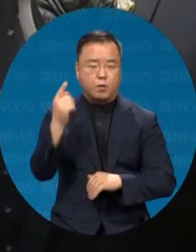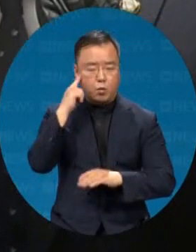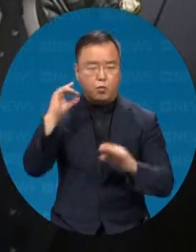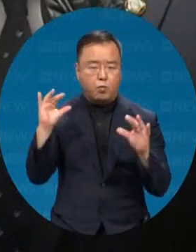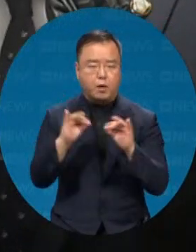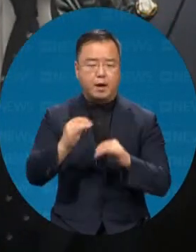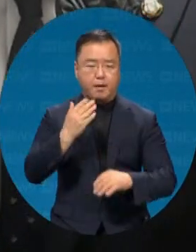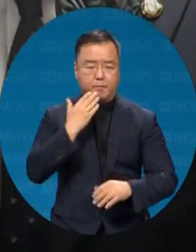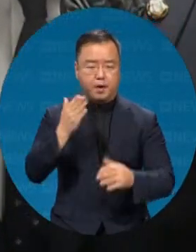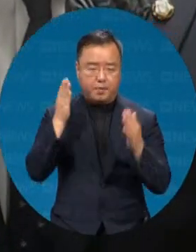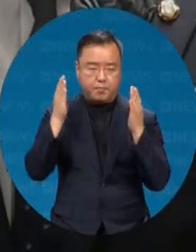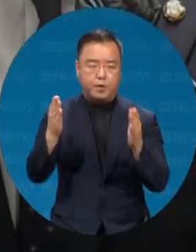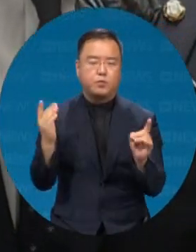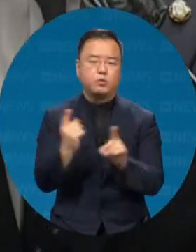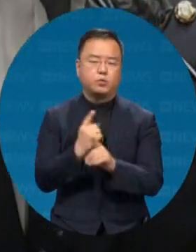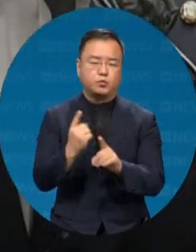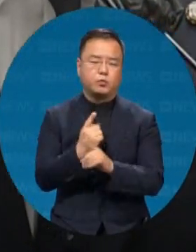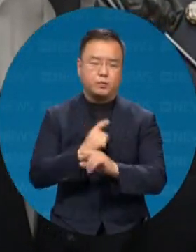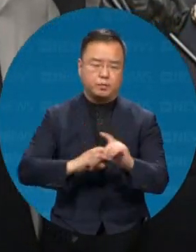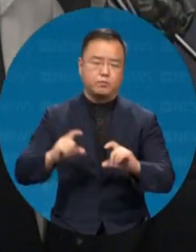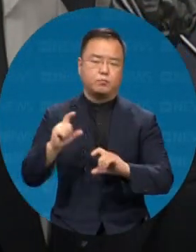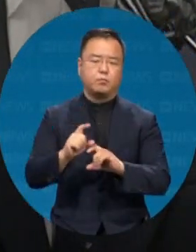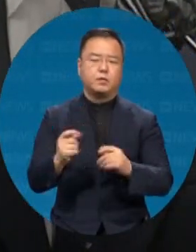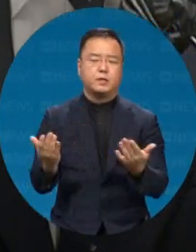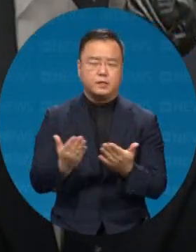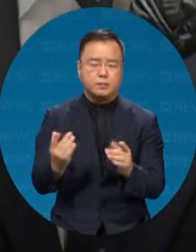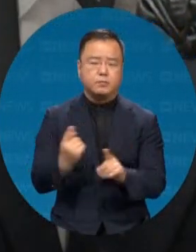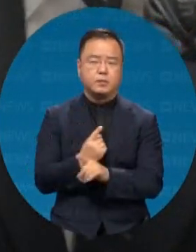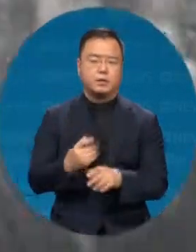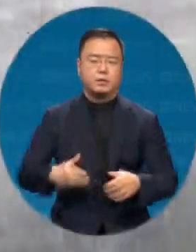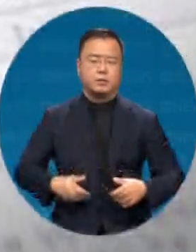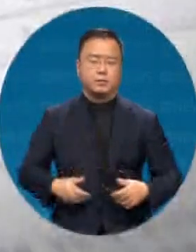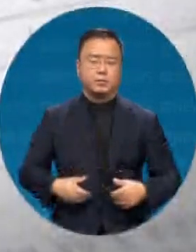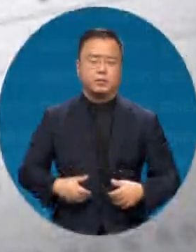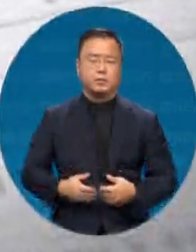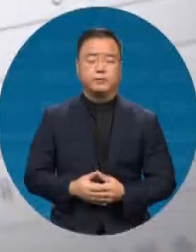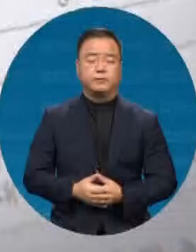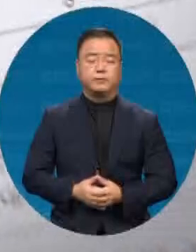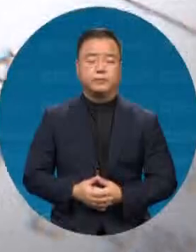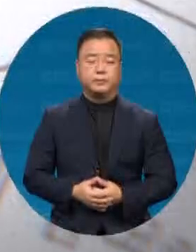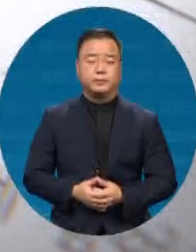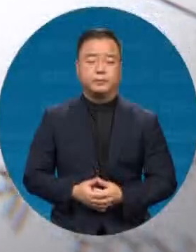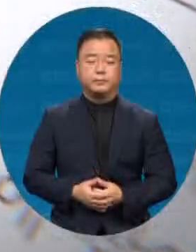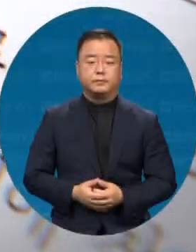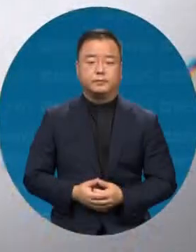방향으로 수정, 보완 작업을 거쳐야 된다고 생각을 합니다.